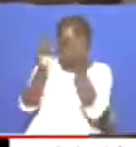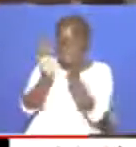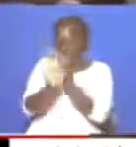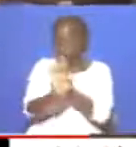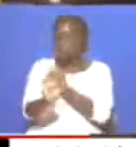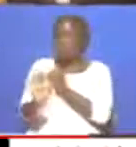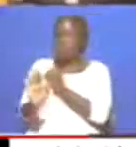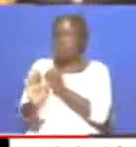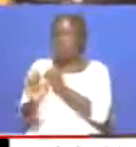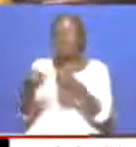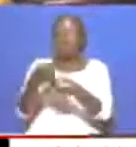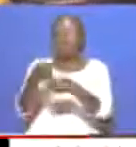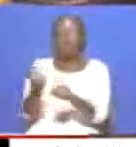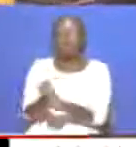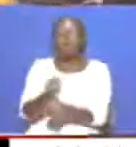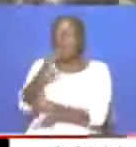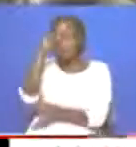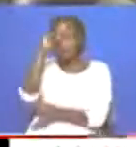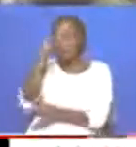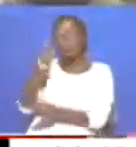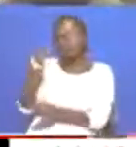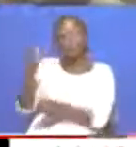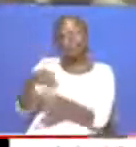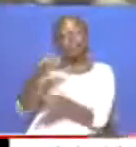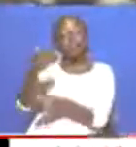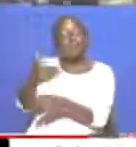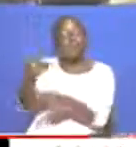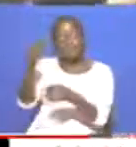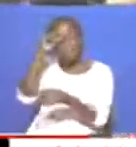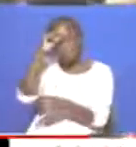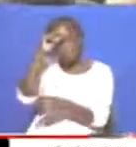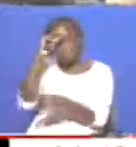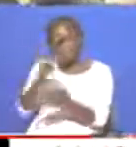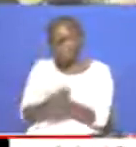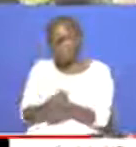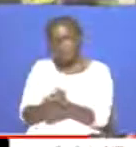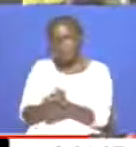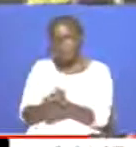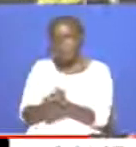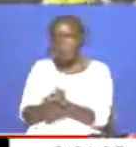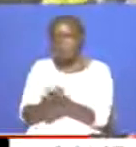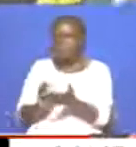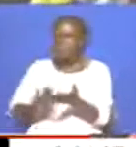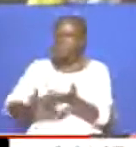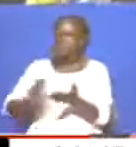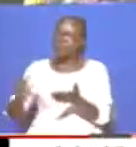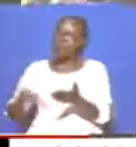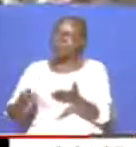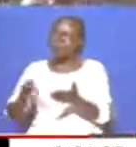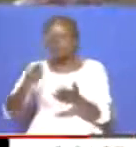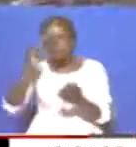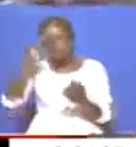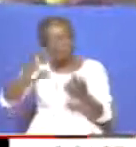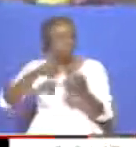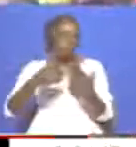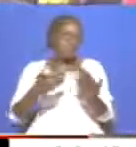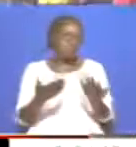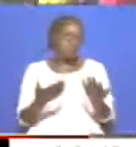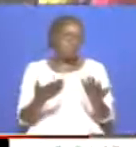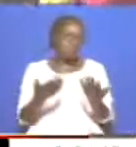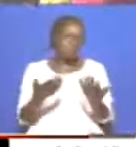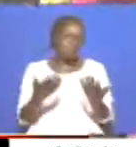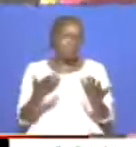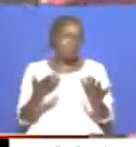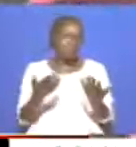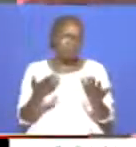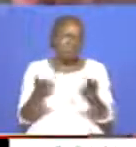ndio utatengeneza serikali ya Kenya inayokuja. Mimi kama Bazilio ni kama vile kupe anadadia ngozi na